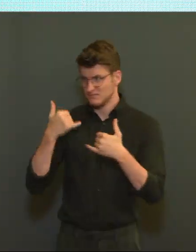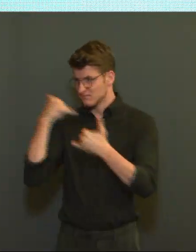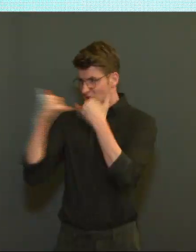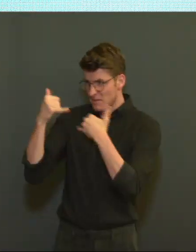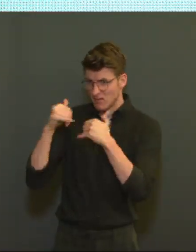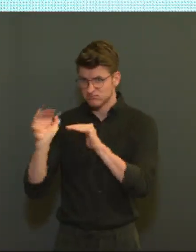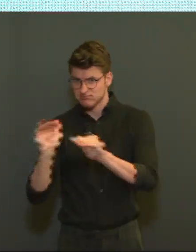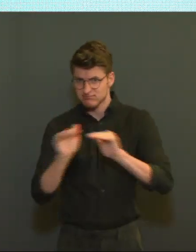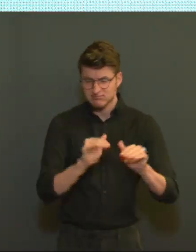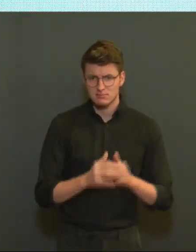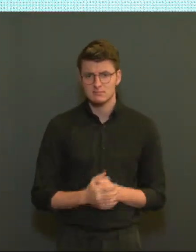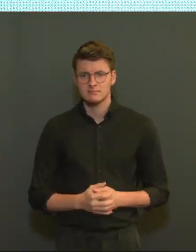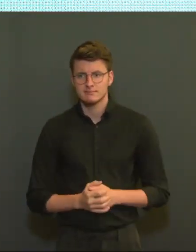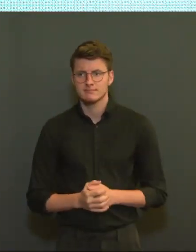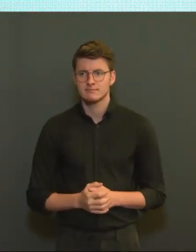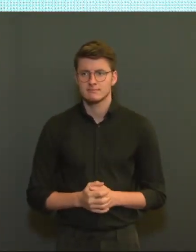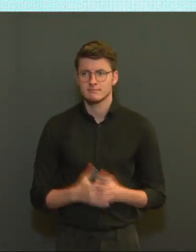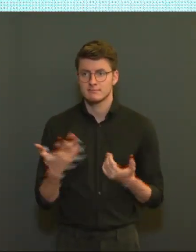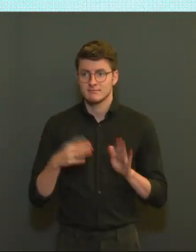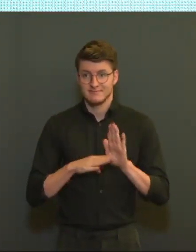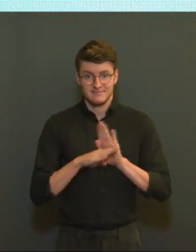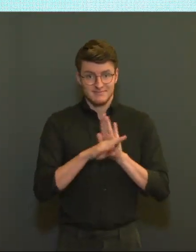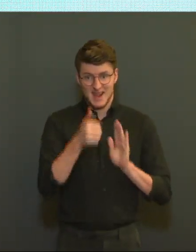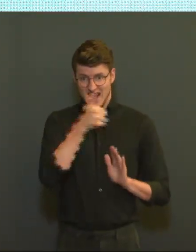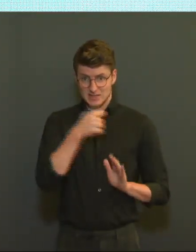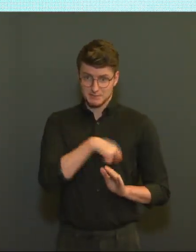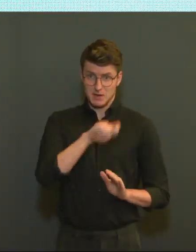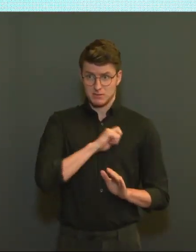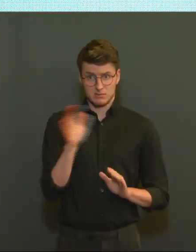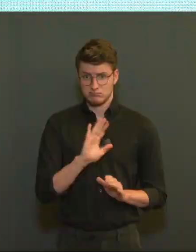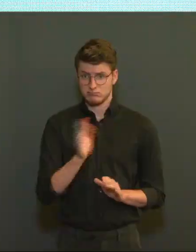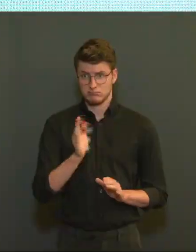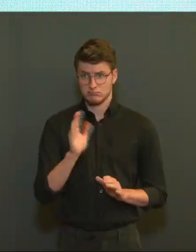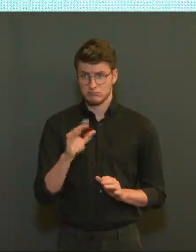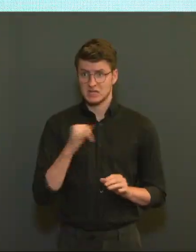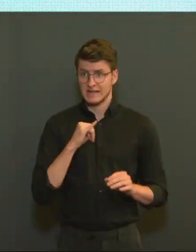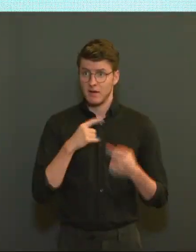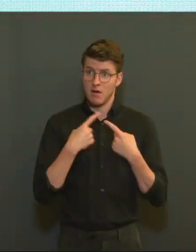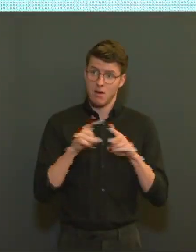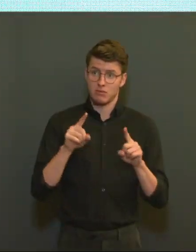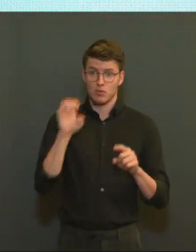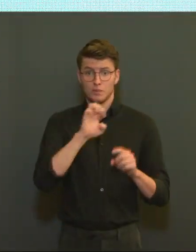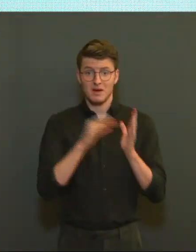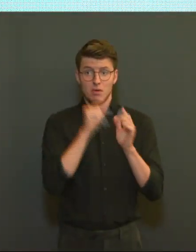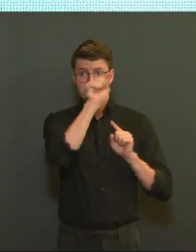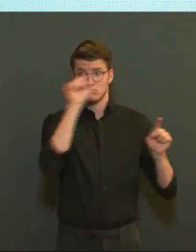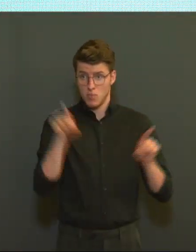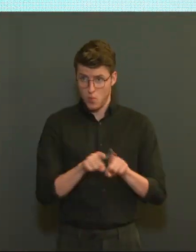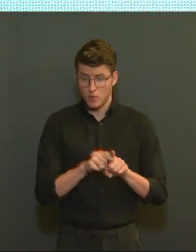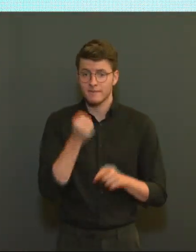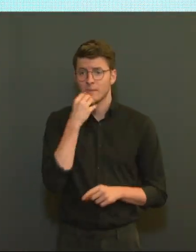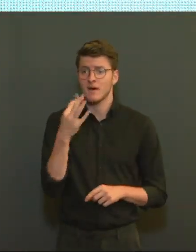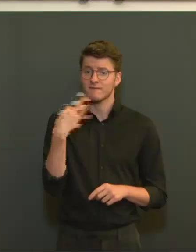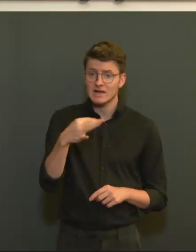De stijging is niet alleen beperkt tot Spanje. We zien dit ook in heel wat andere Europese landen, waaronder bijvoorbeeld Frankrijk en